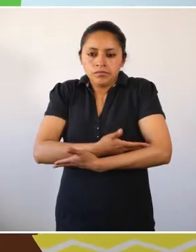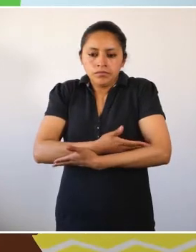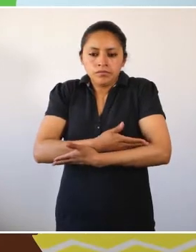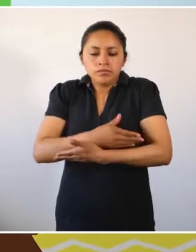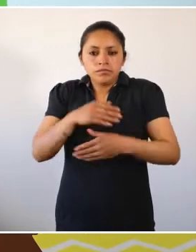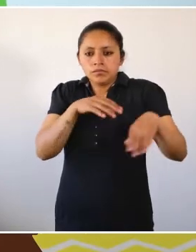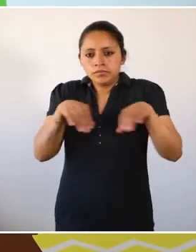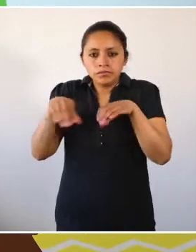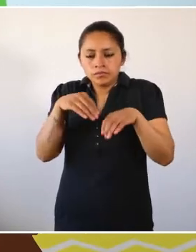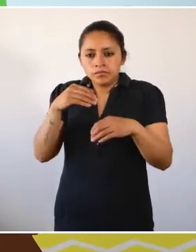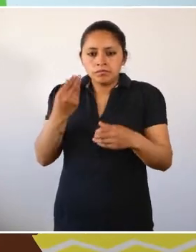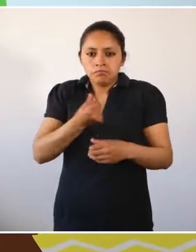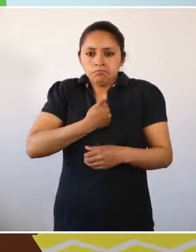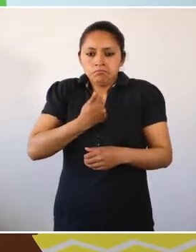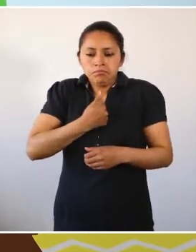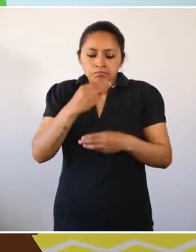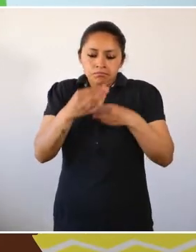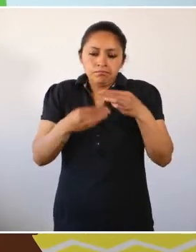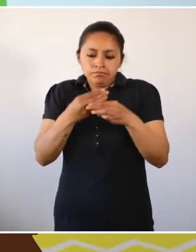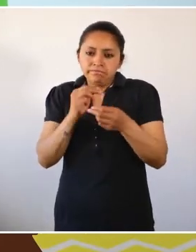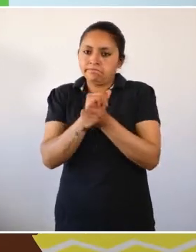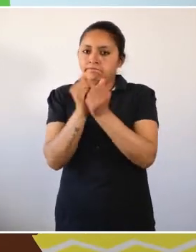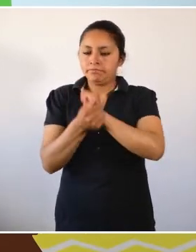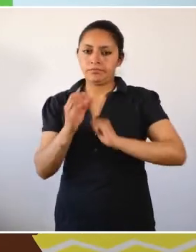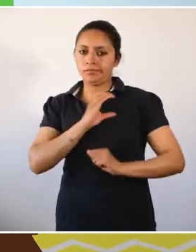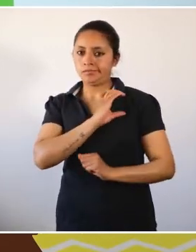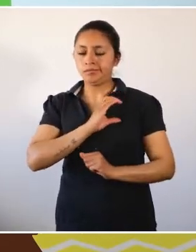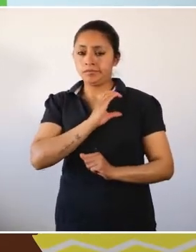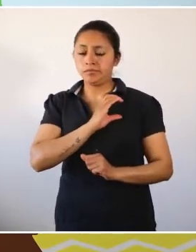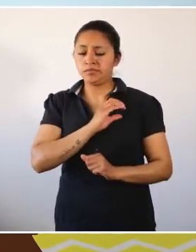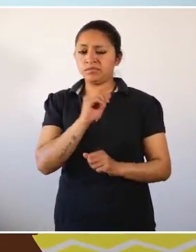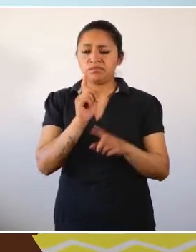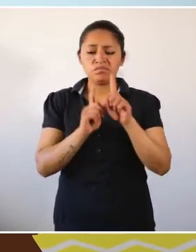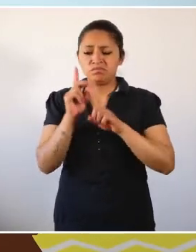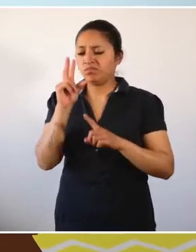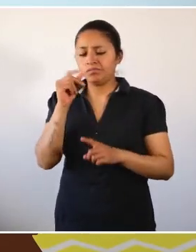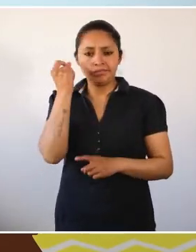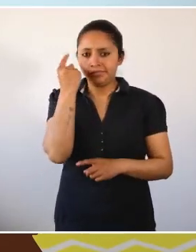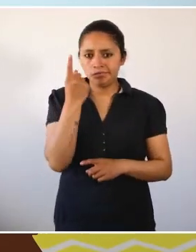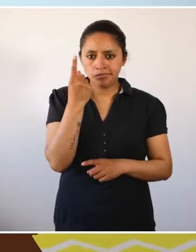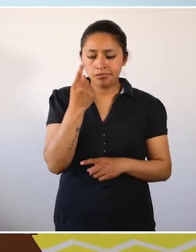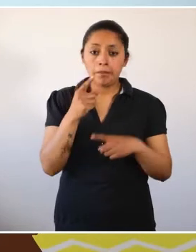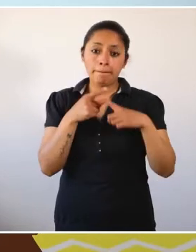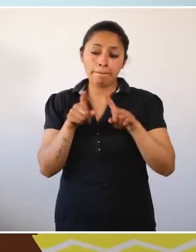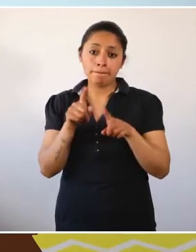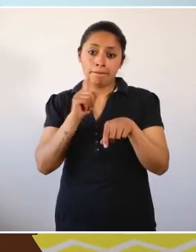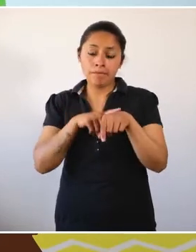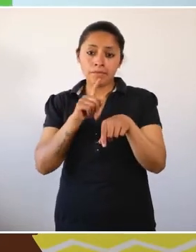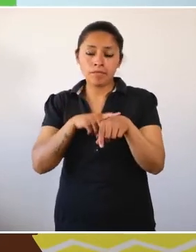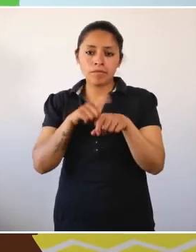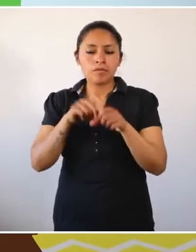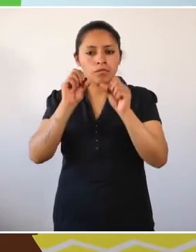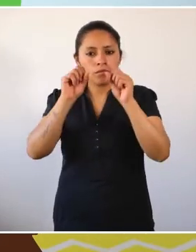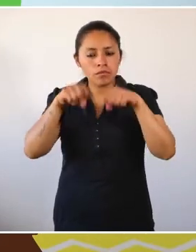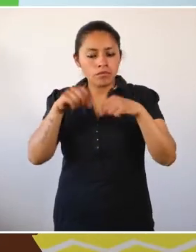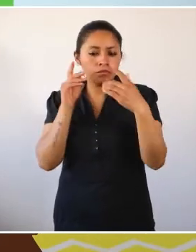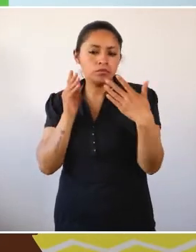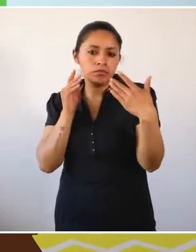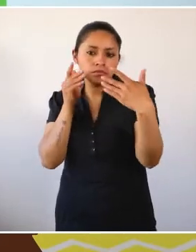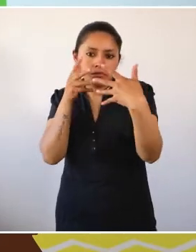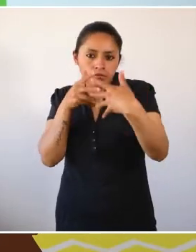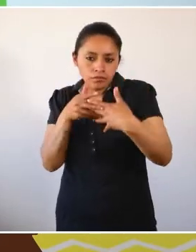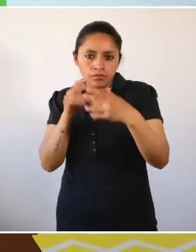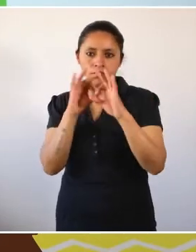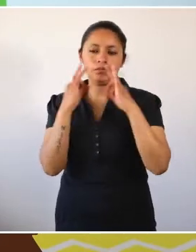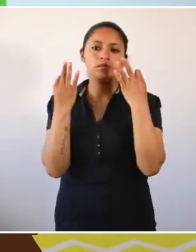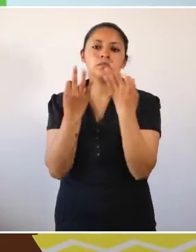upa nakaha amuyu nakapar kamao sarnakay mun hapri. Ma akat kama turka kipapri, ukatra haniu amuyan hama karakis, hicha